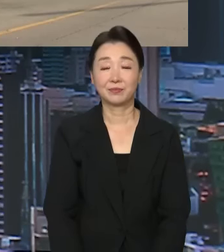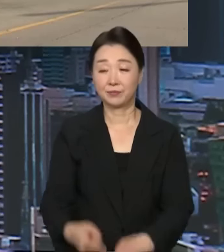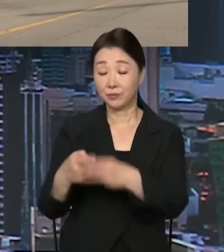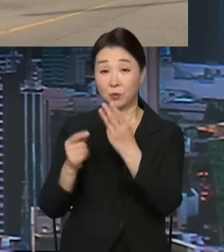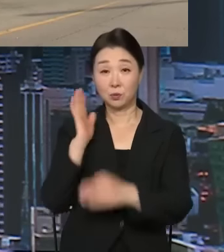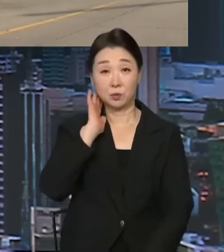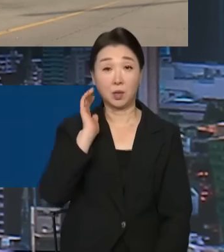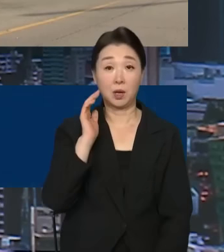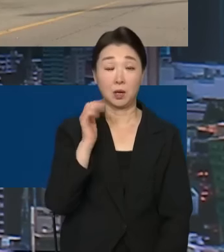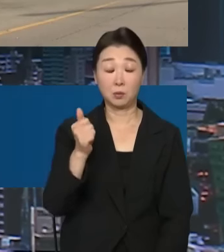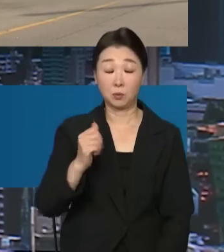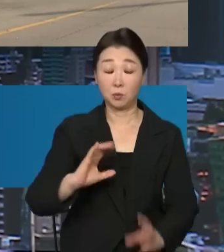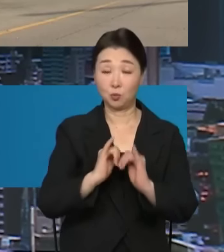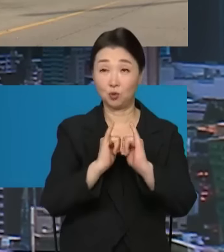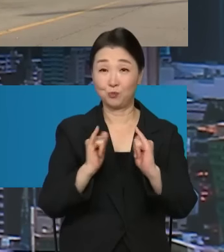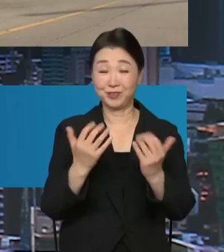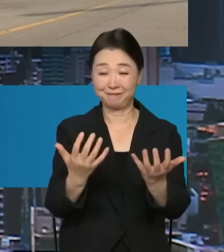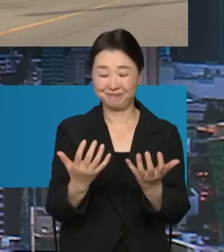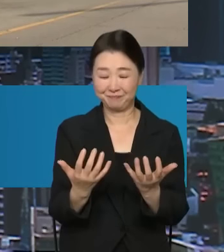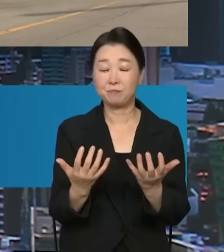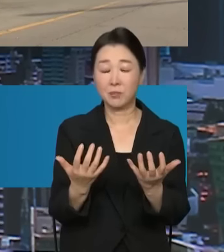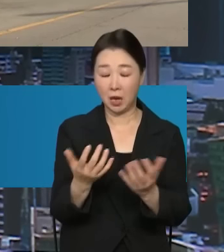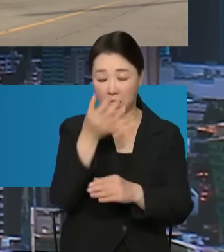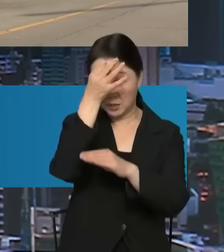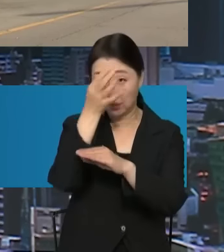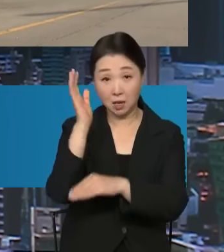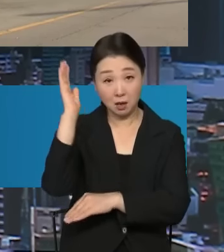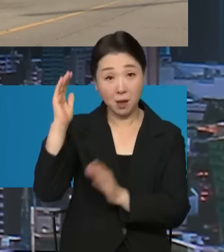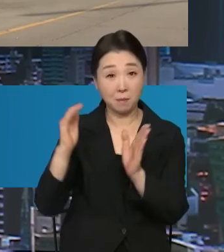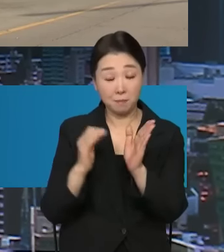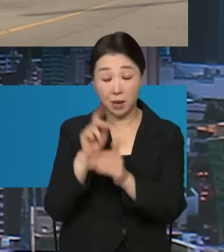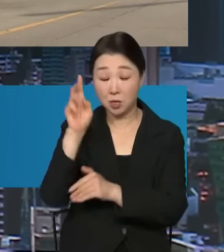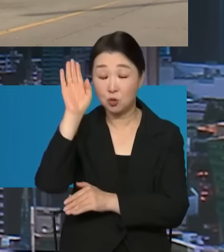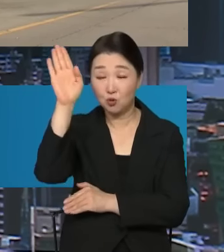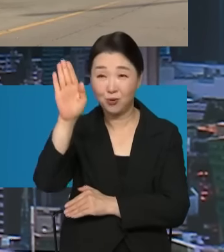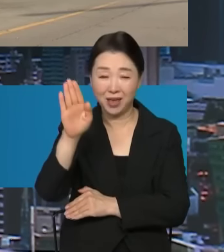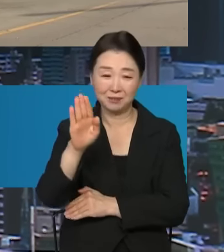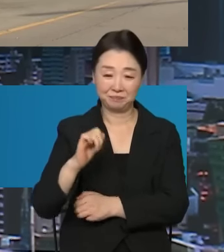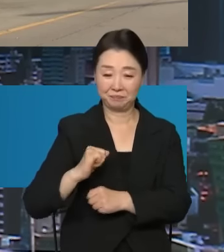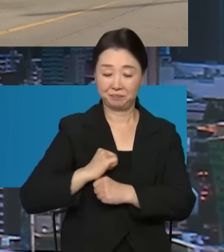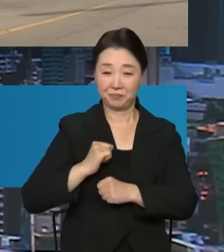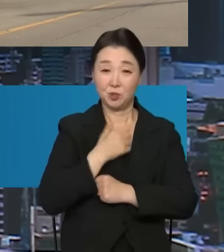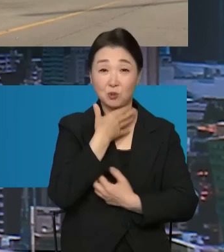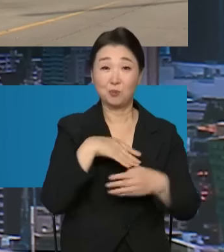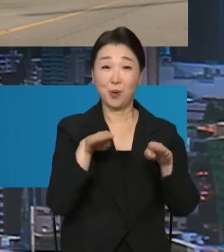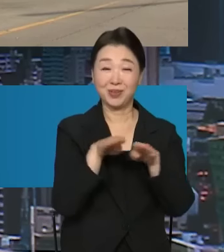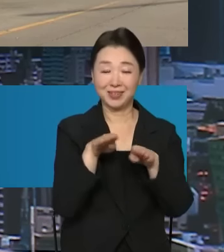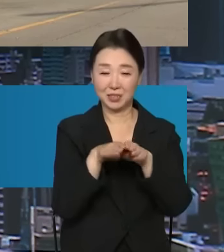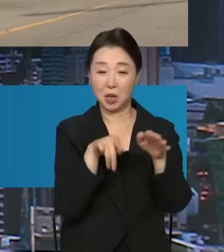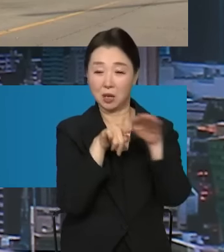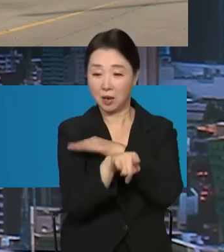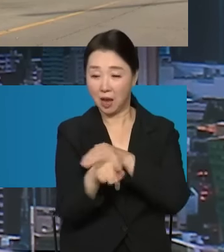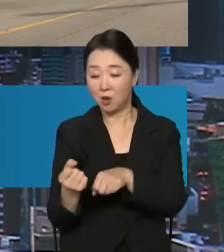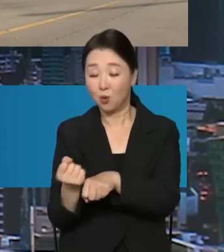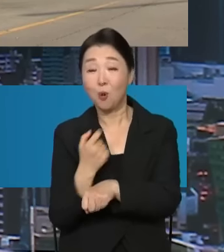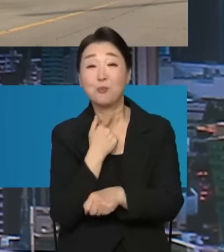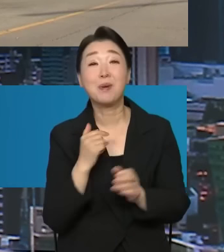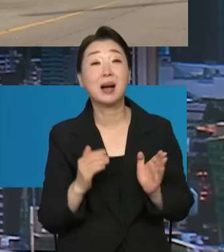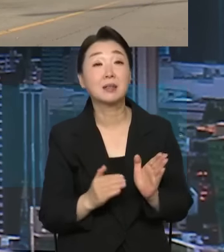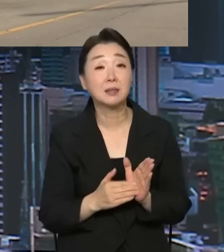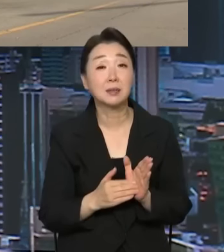윤석열 대통령이 대국민 사과 이틀 뒤에 군 복지시설을 찾아 골프 연습을 했다고 한 언론이 보도했습니다. 윤